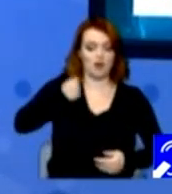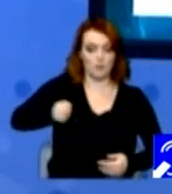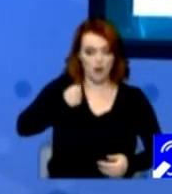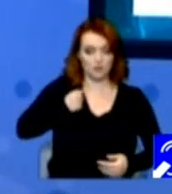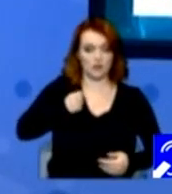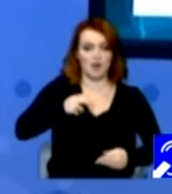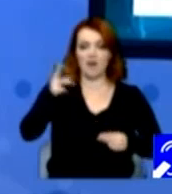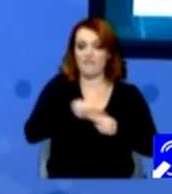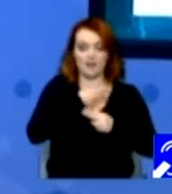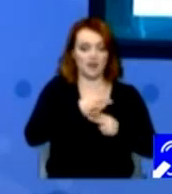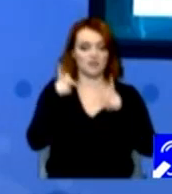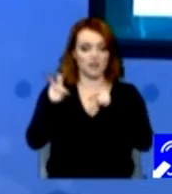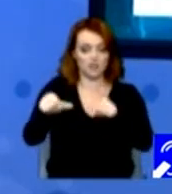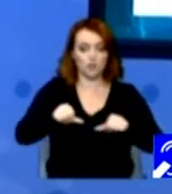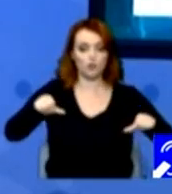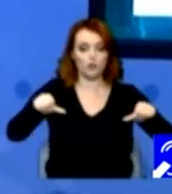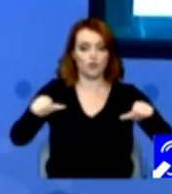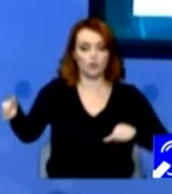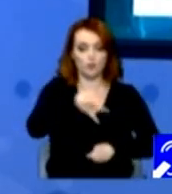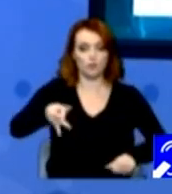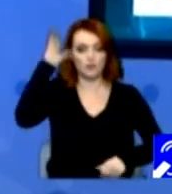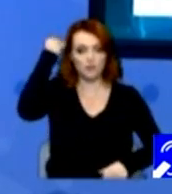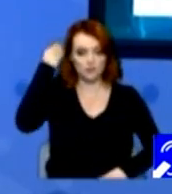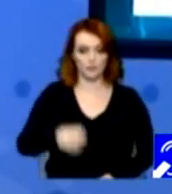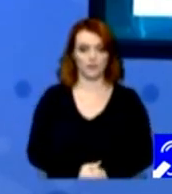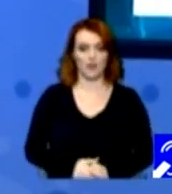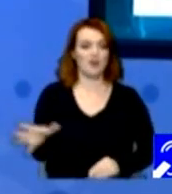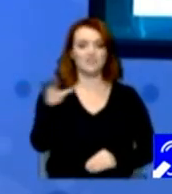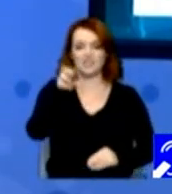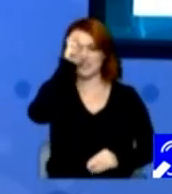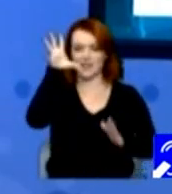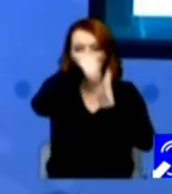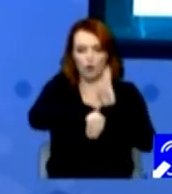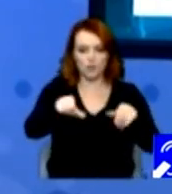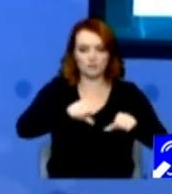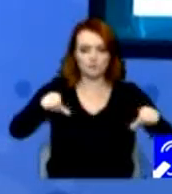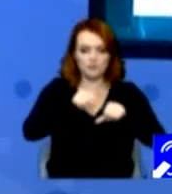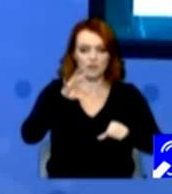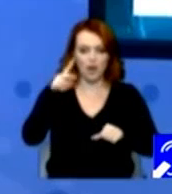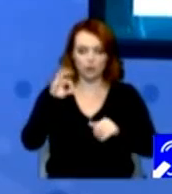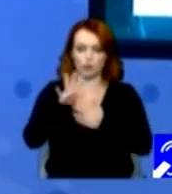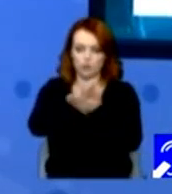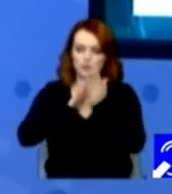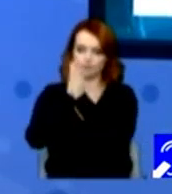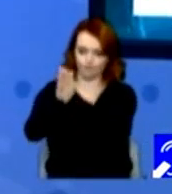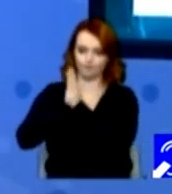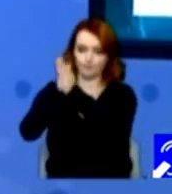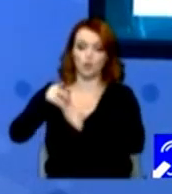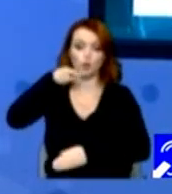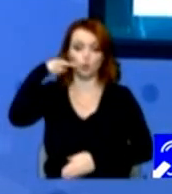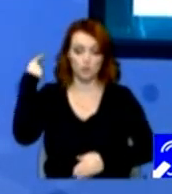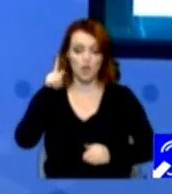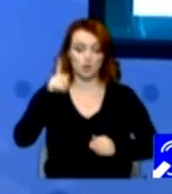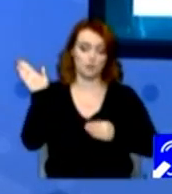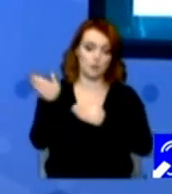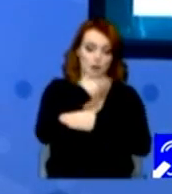Guvernului Republicii Moldova Aliații din NATO continuă să solicite Federației Ruse să își retragă